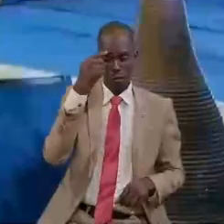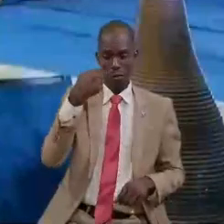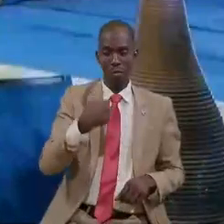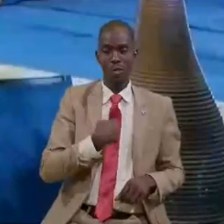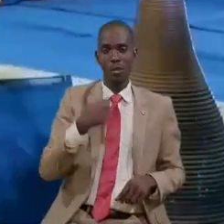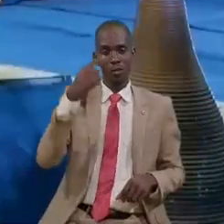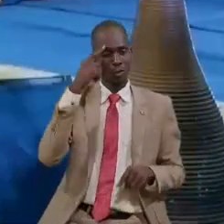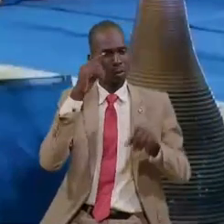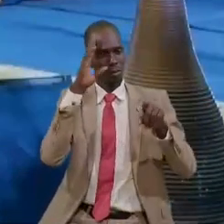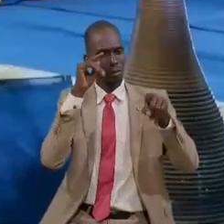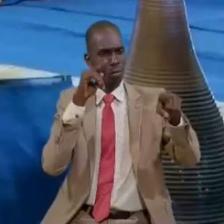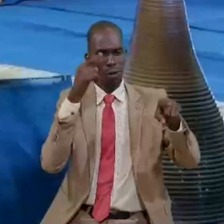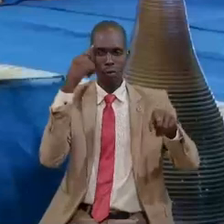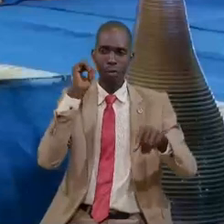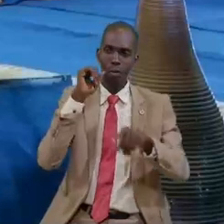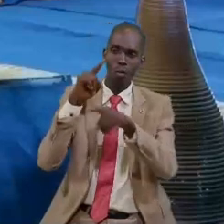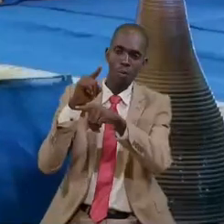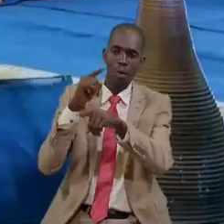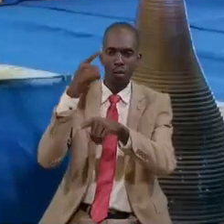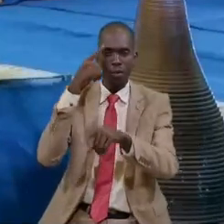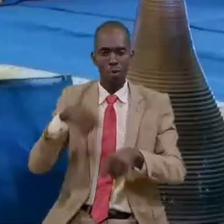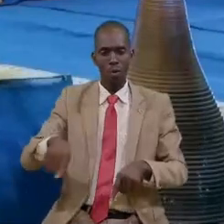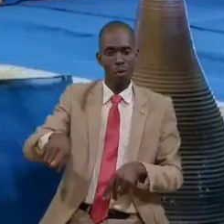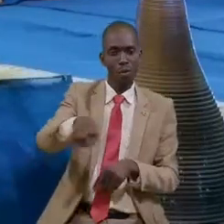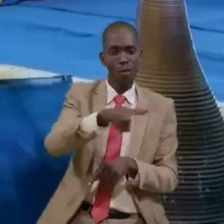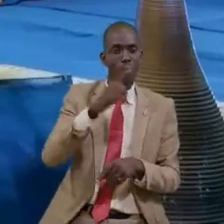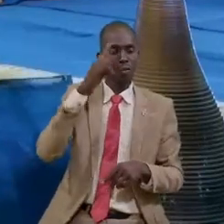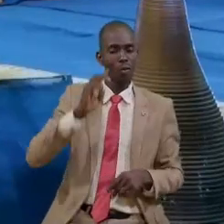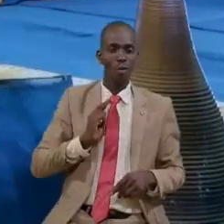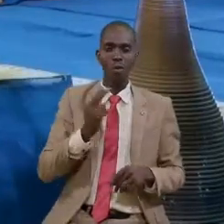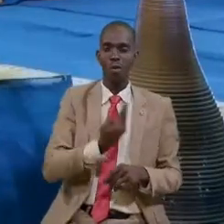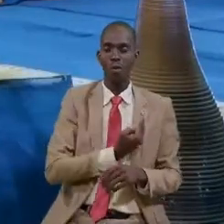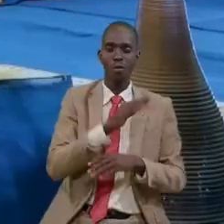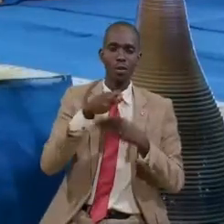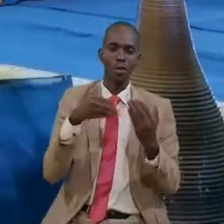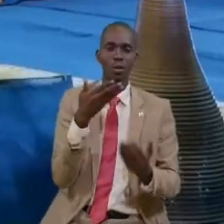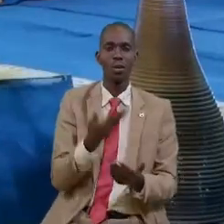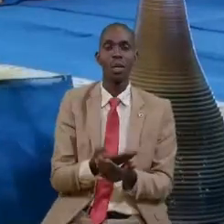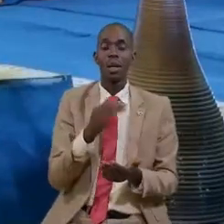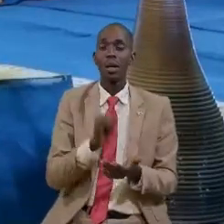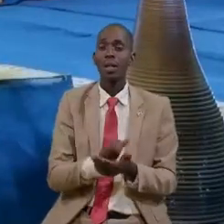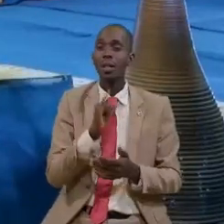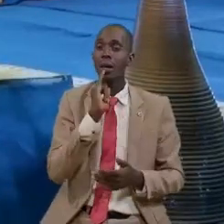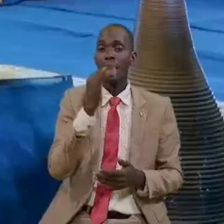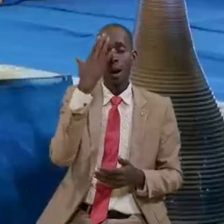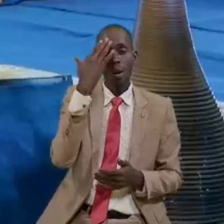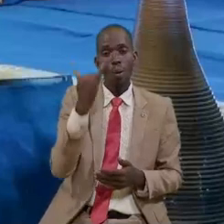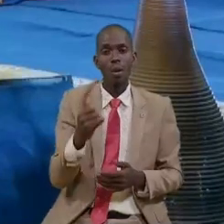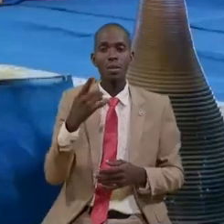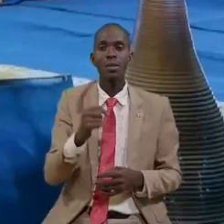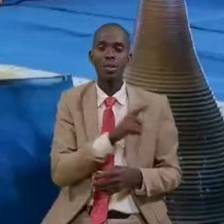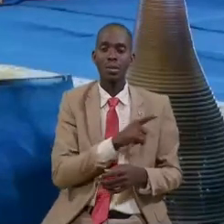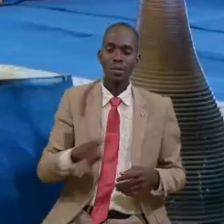pour lui, pour elle, pour nous tous, une rédemption éternelle. C'est pourquoi le